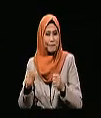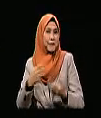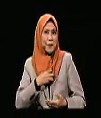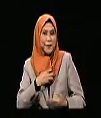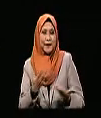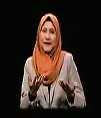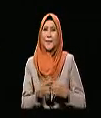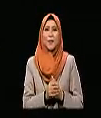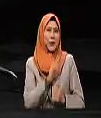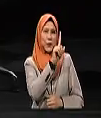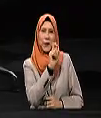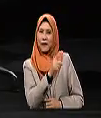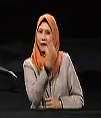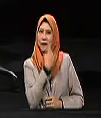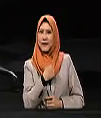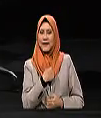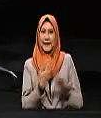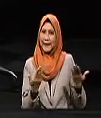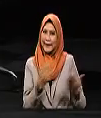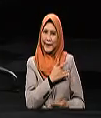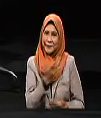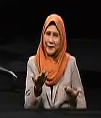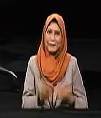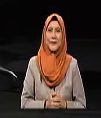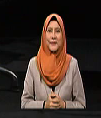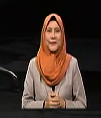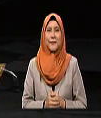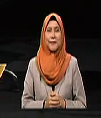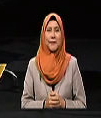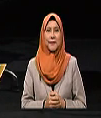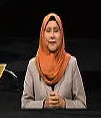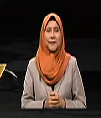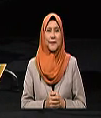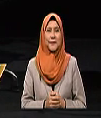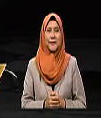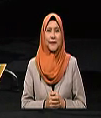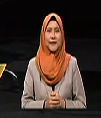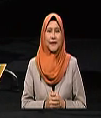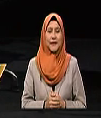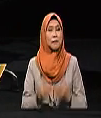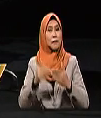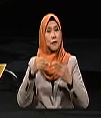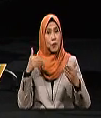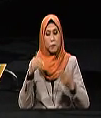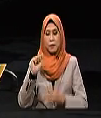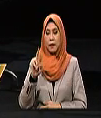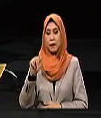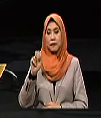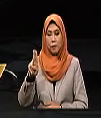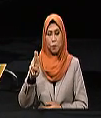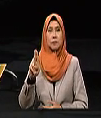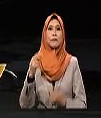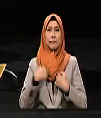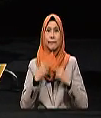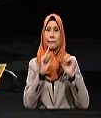soalan cepumas eh. sensitif. Okey, kita lihat ada sebelum Arau ialah Ketereh eh. Ya.